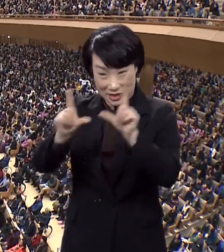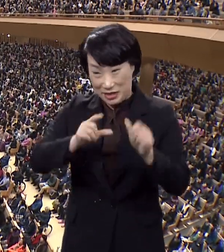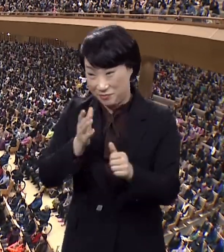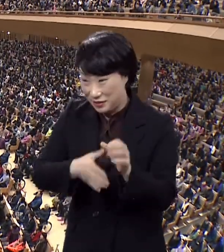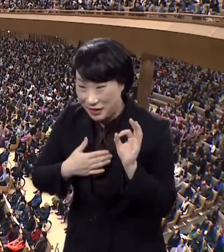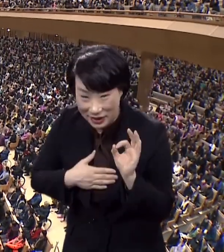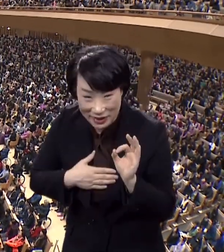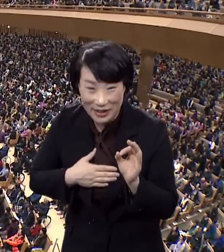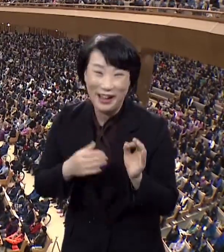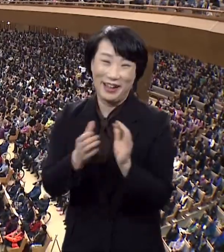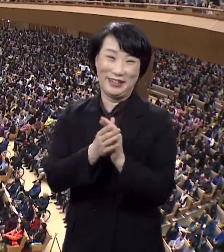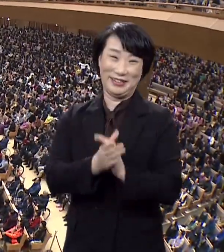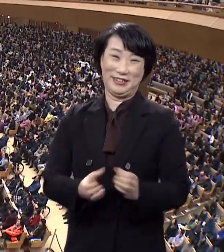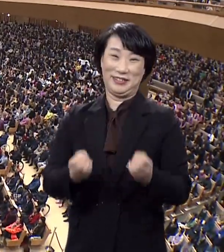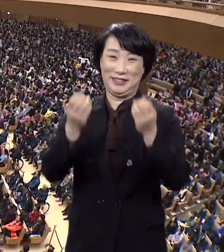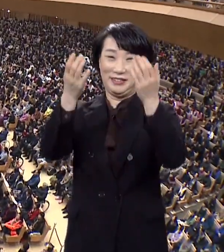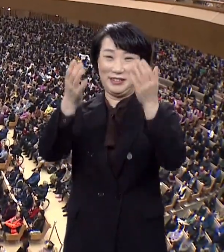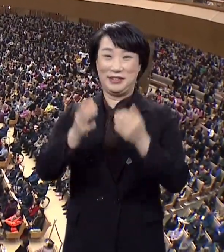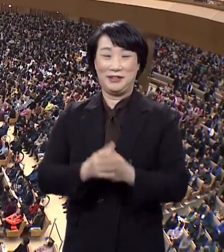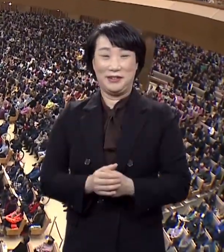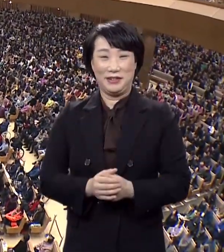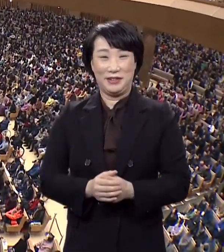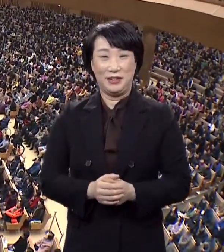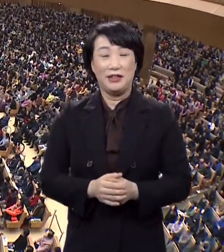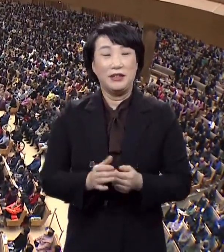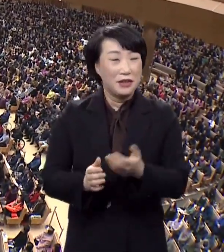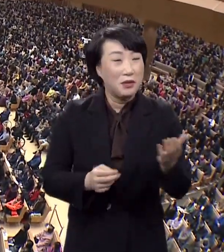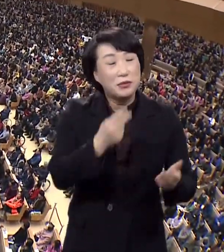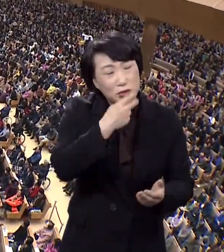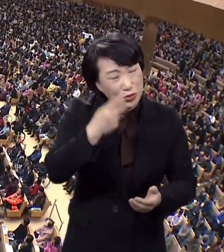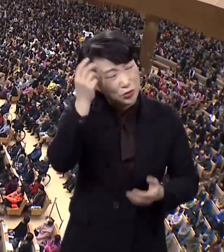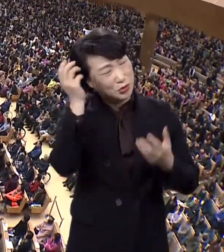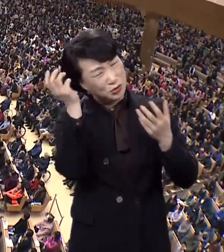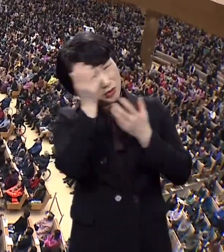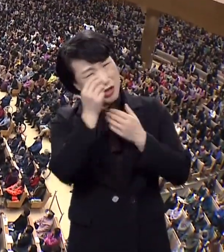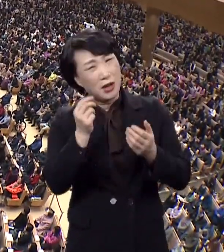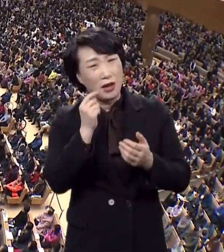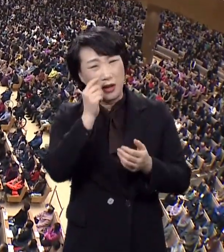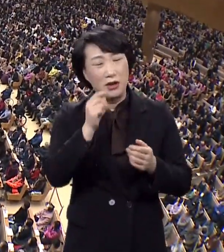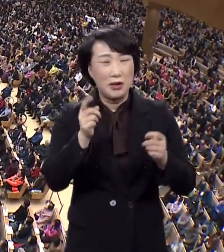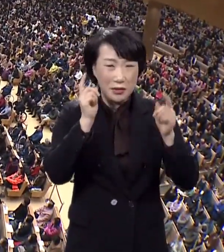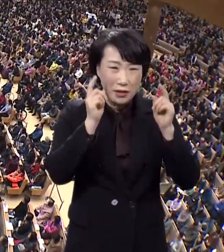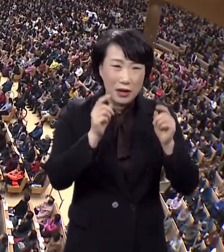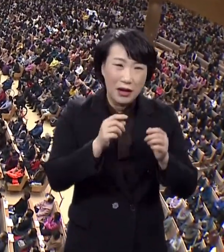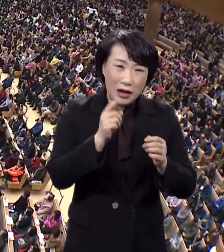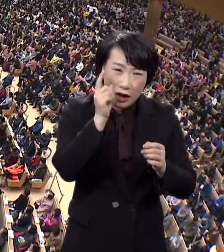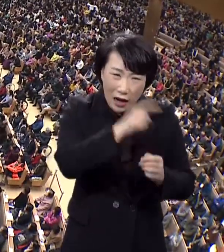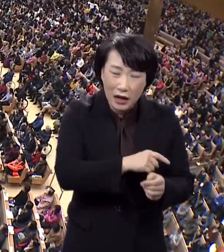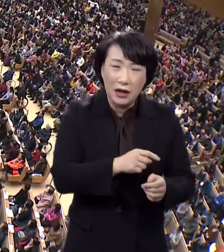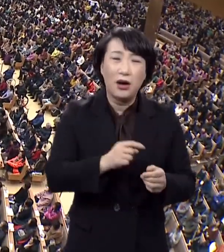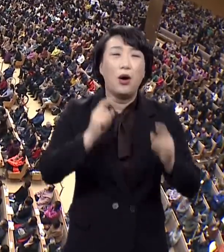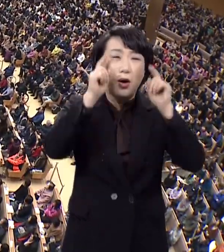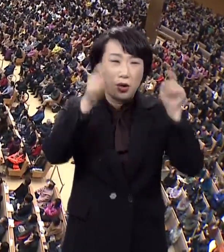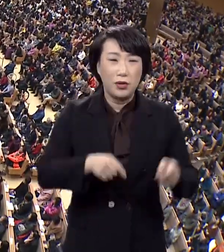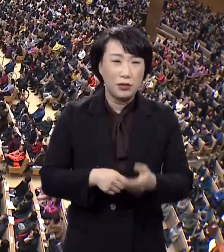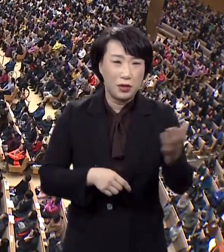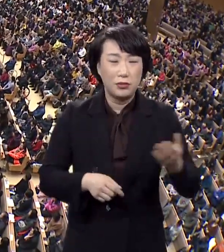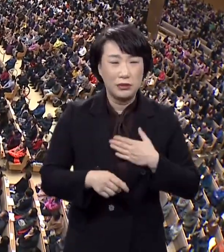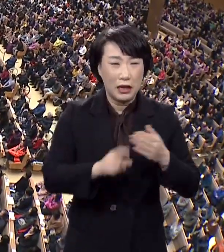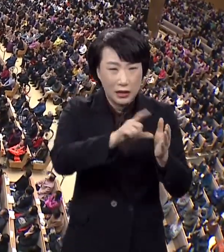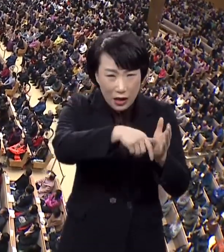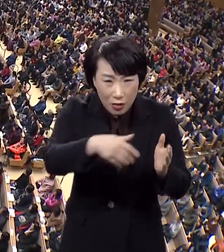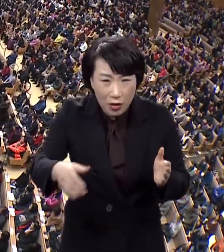말이야. 할렐루야. 술 취함과 방탕함과 어리석음은 정말로 자기